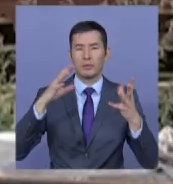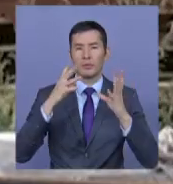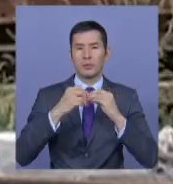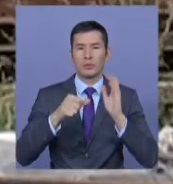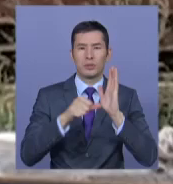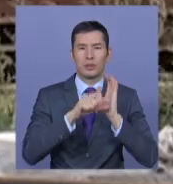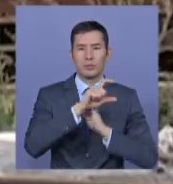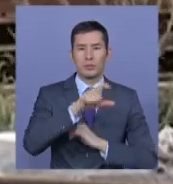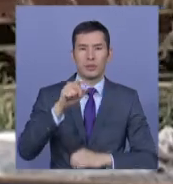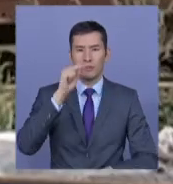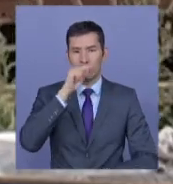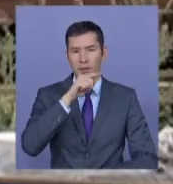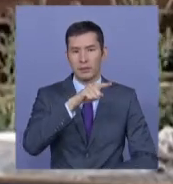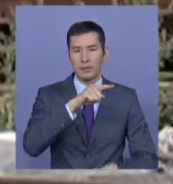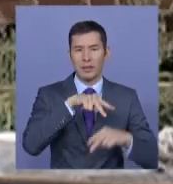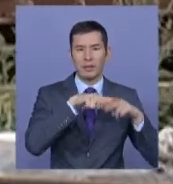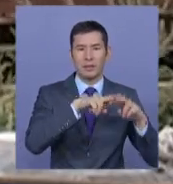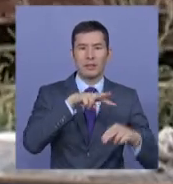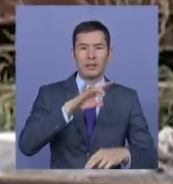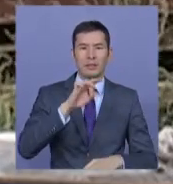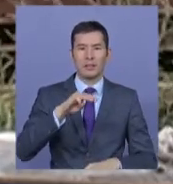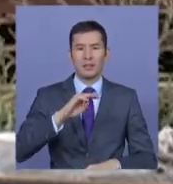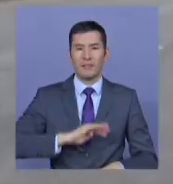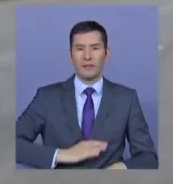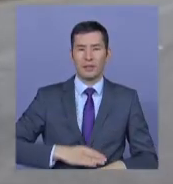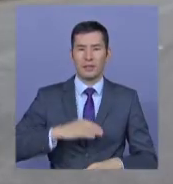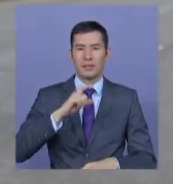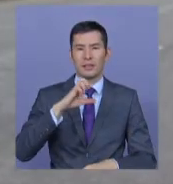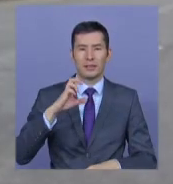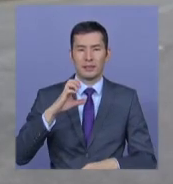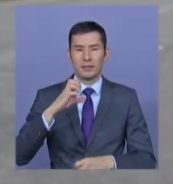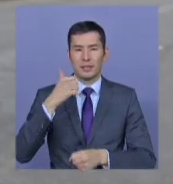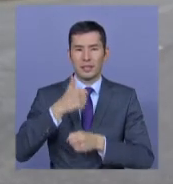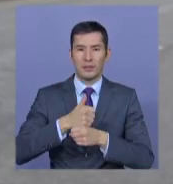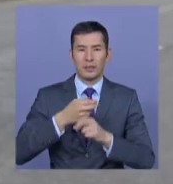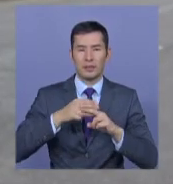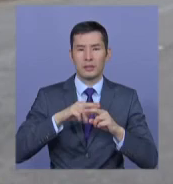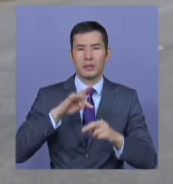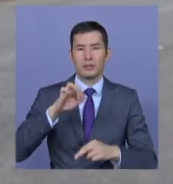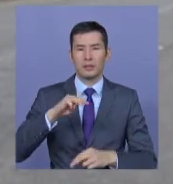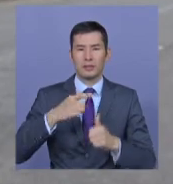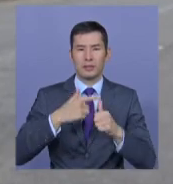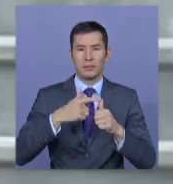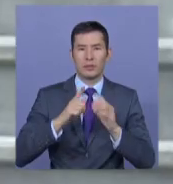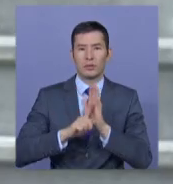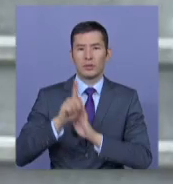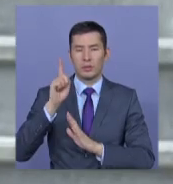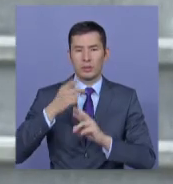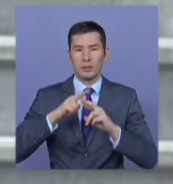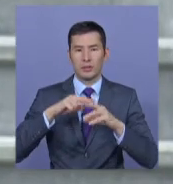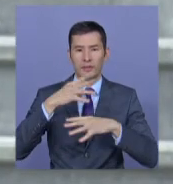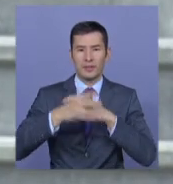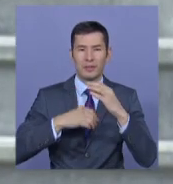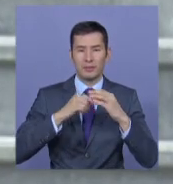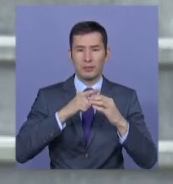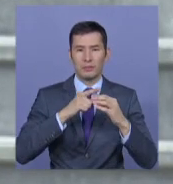ілінген, олардың бірі Астана ЛРТ компаниясының экс-басшысы Талғат Ардан. Қазіргі таңда Интерпол оған халықаралық іздеу